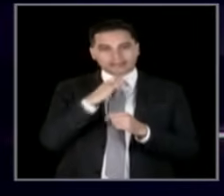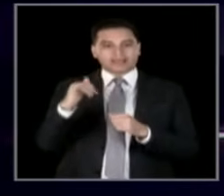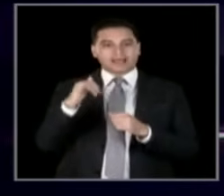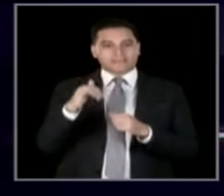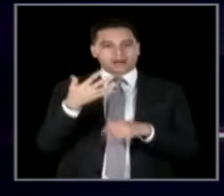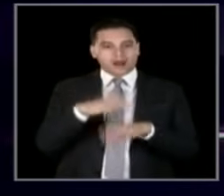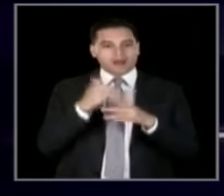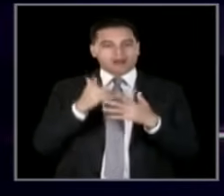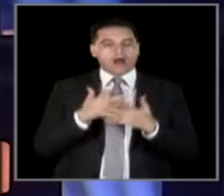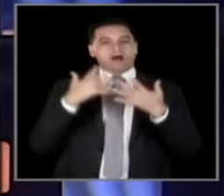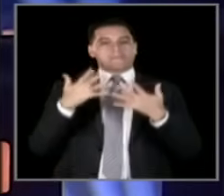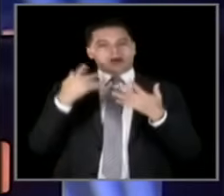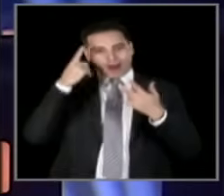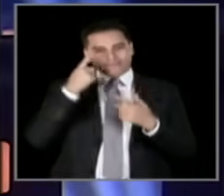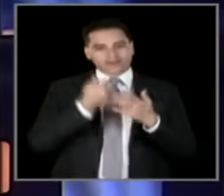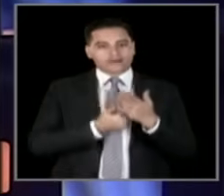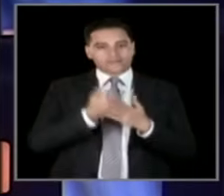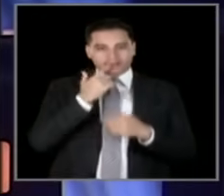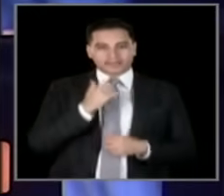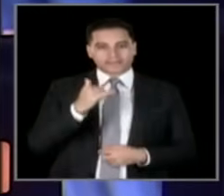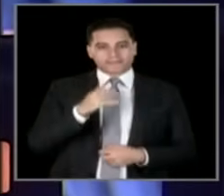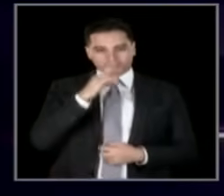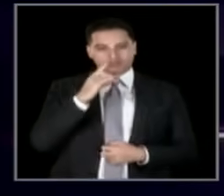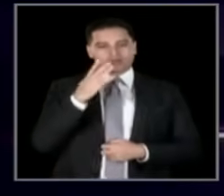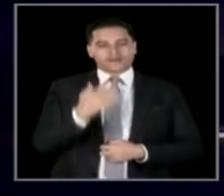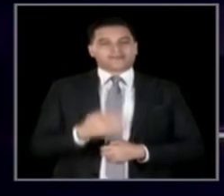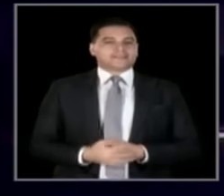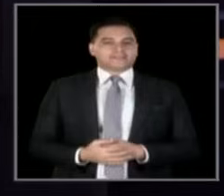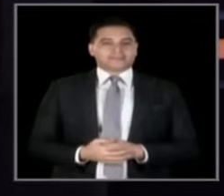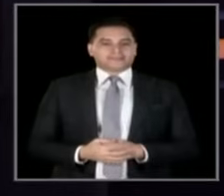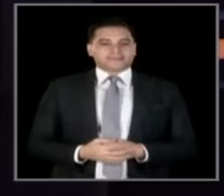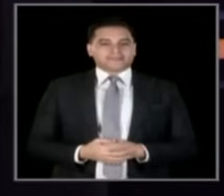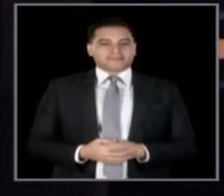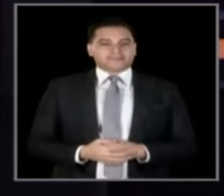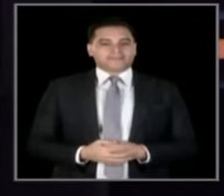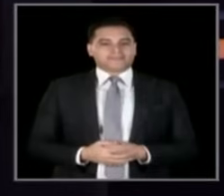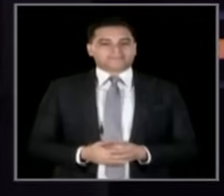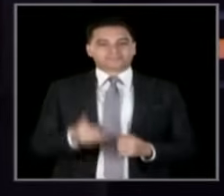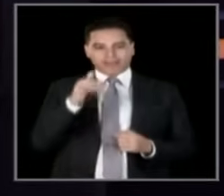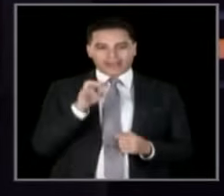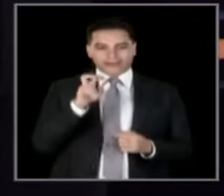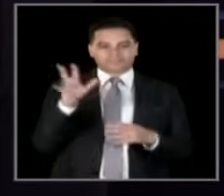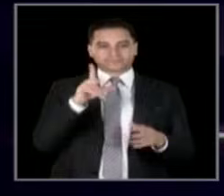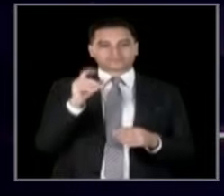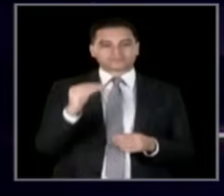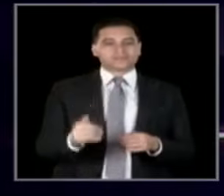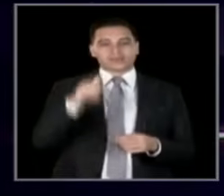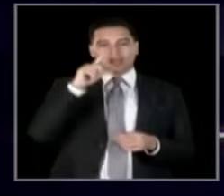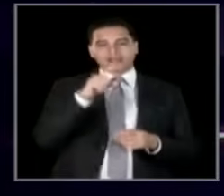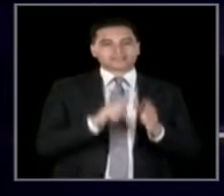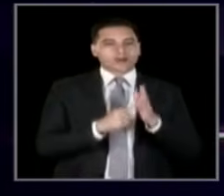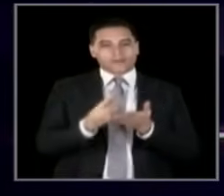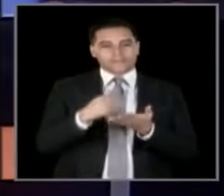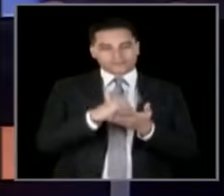عمالة تكبر تكبر. يا رب أكون أداها إن شاء الله. أداها أداها طبعا. آية نحال أول مشاركة،